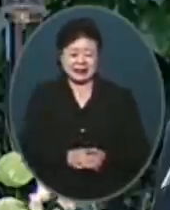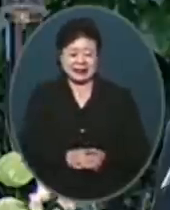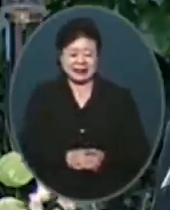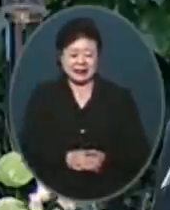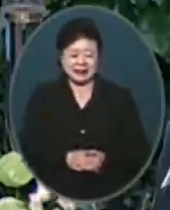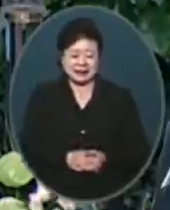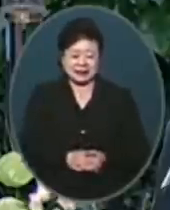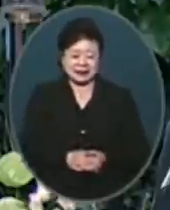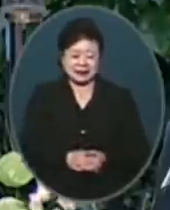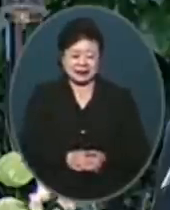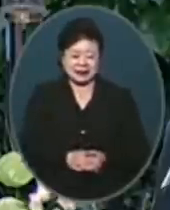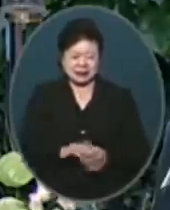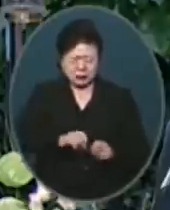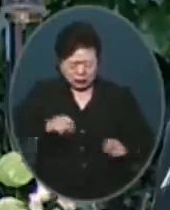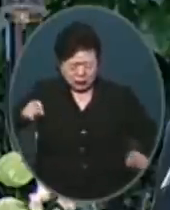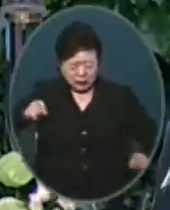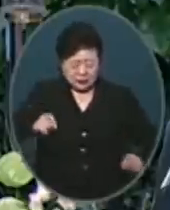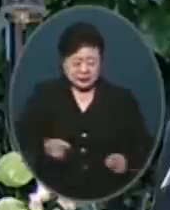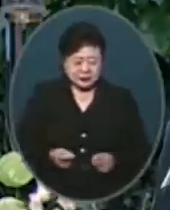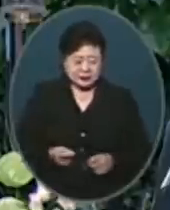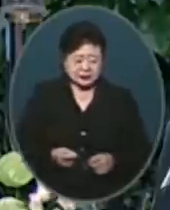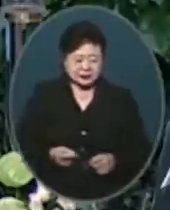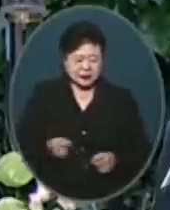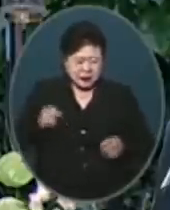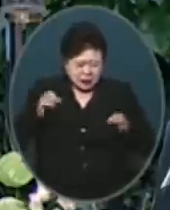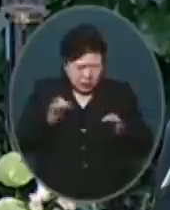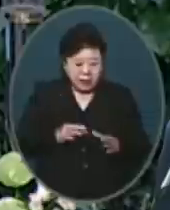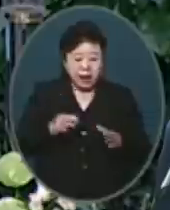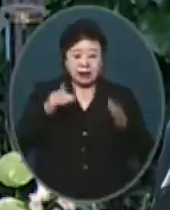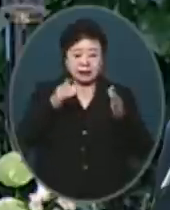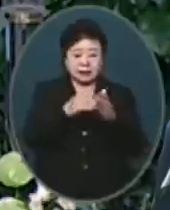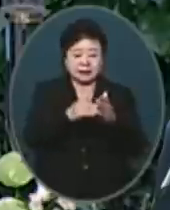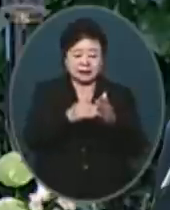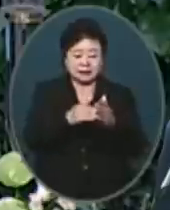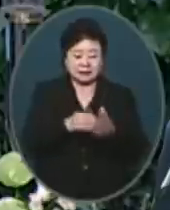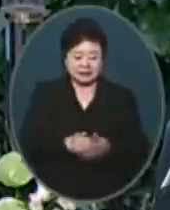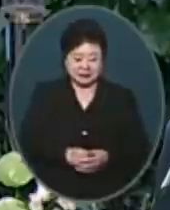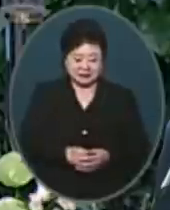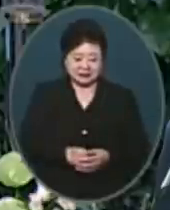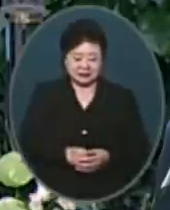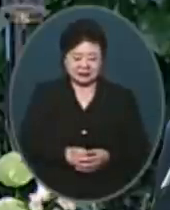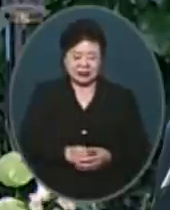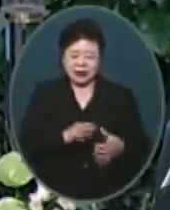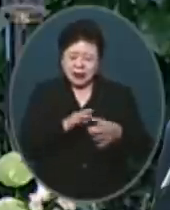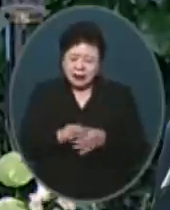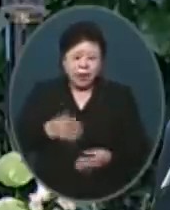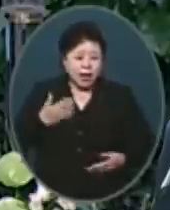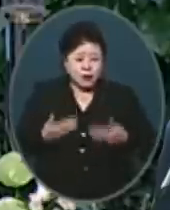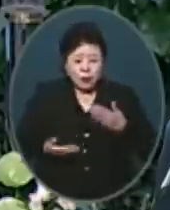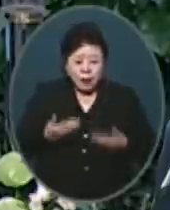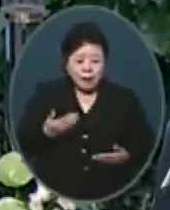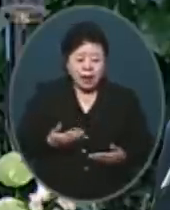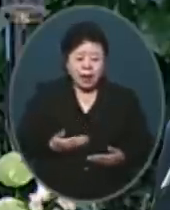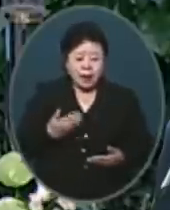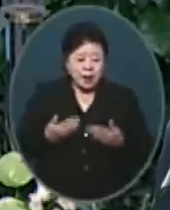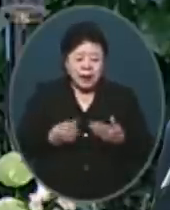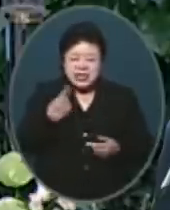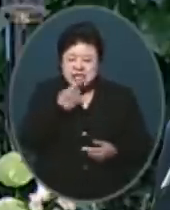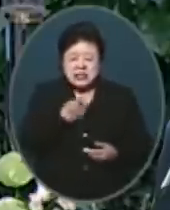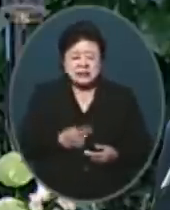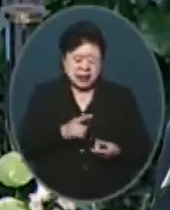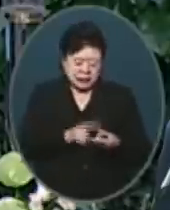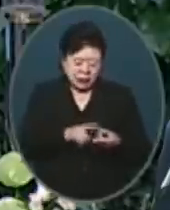일을 몇 초 만에 해치우듯 세상이 되었지만 여전히 바쁩니다. 바쁘다는 말이